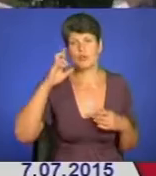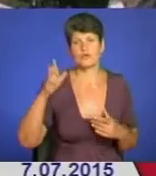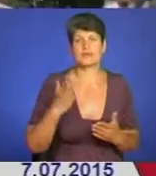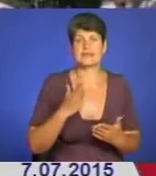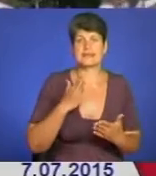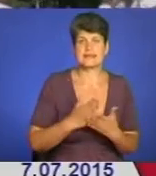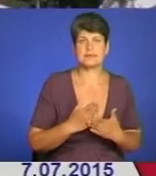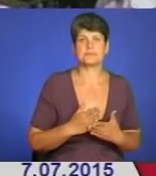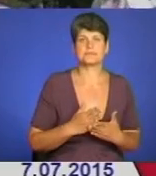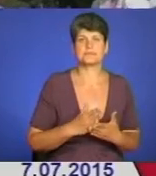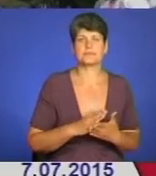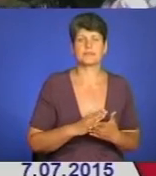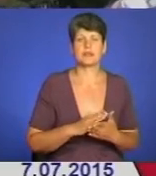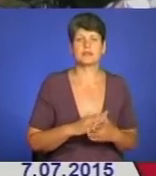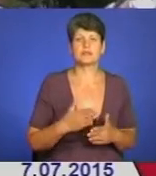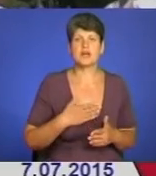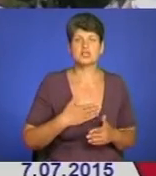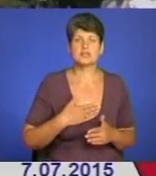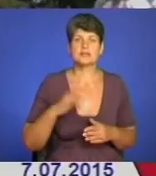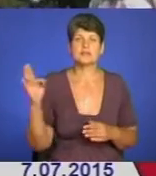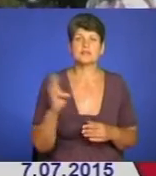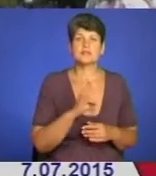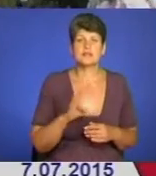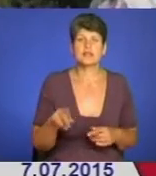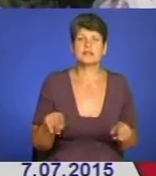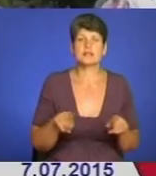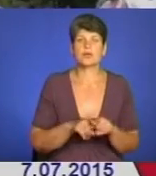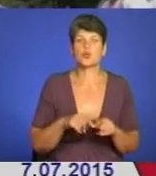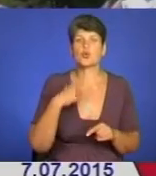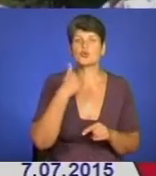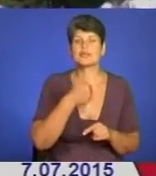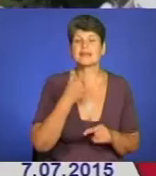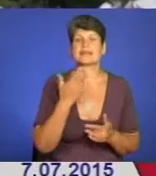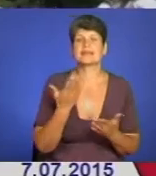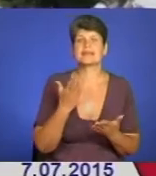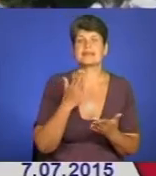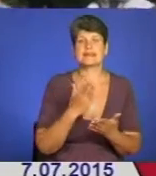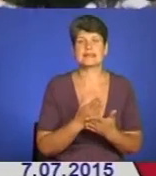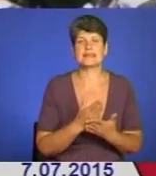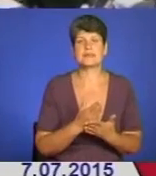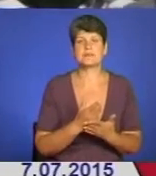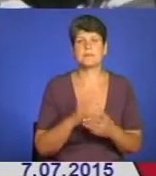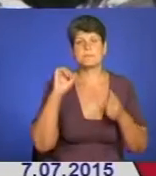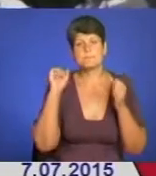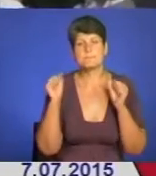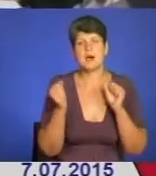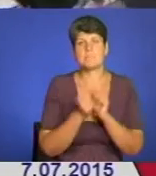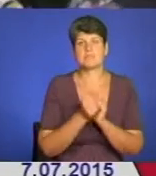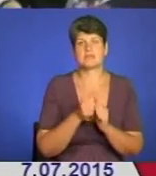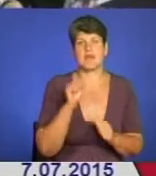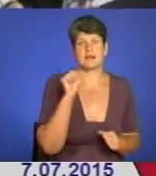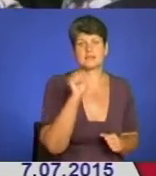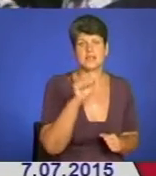яку окреслили властиво наші єпископи, а також самий рік, який є приурочений пам'яті митрополита